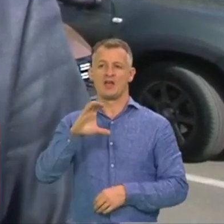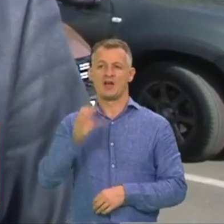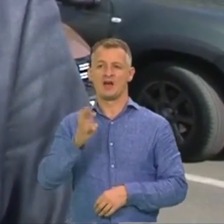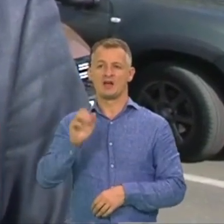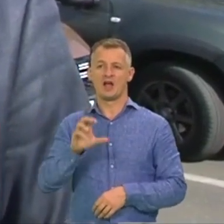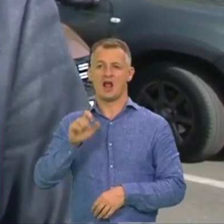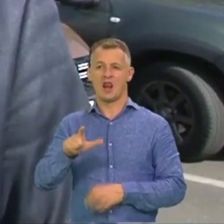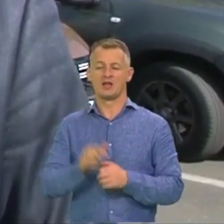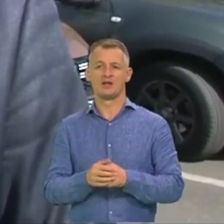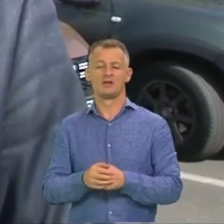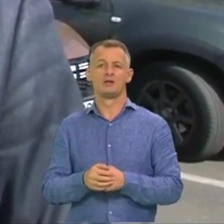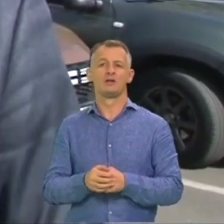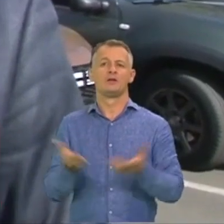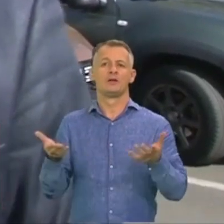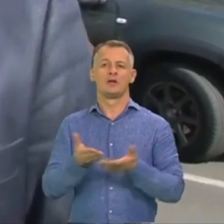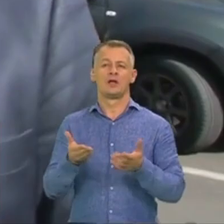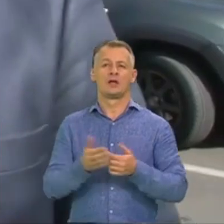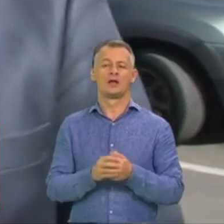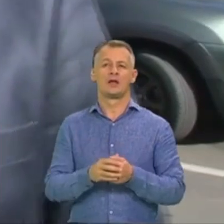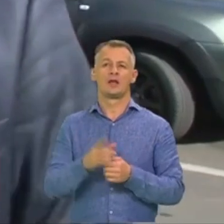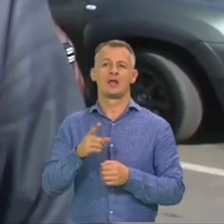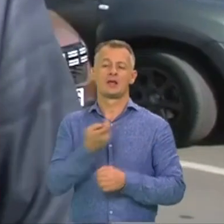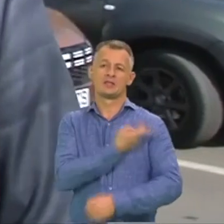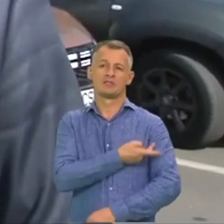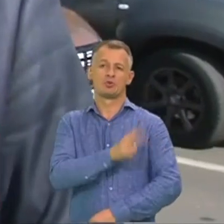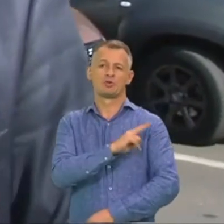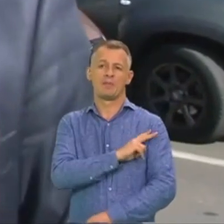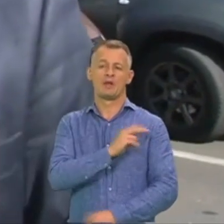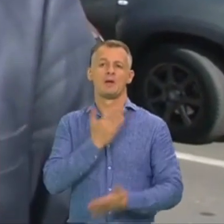cu care este responsabilă de